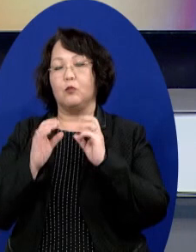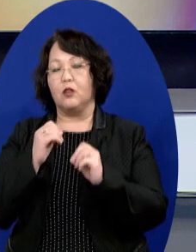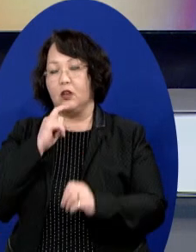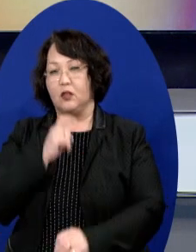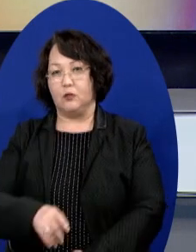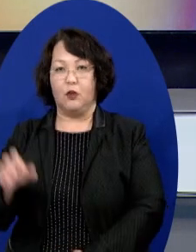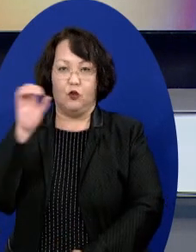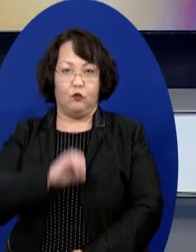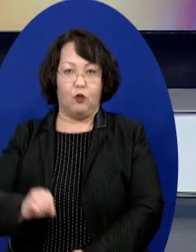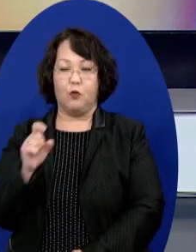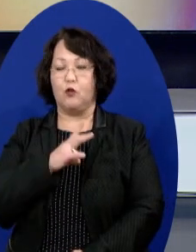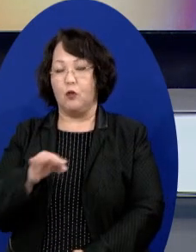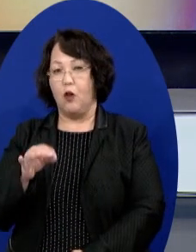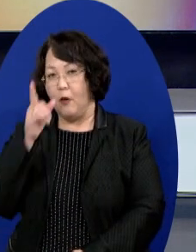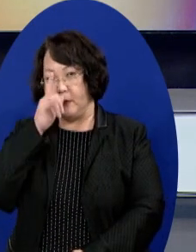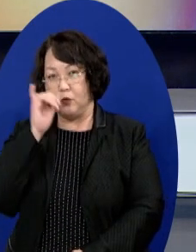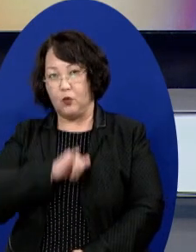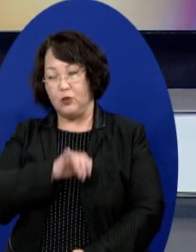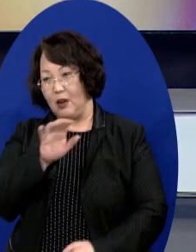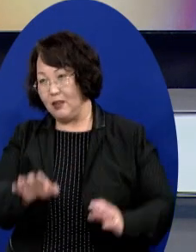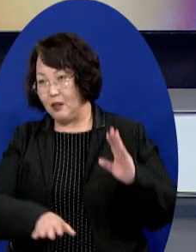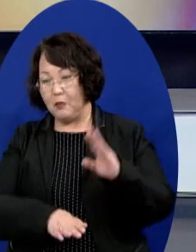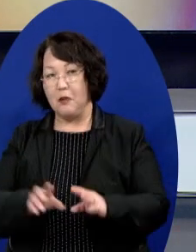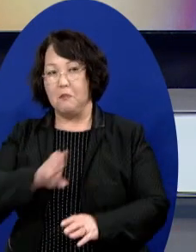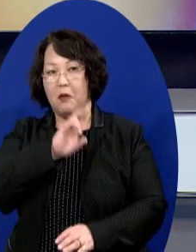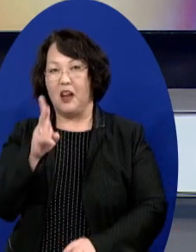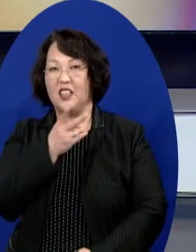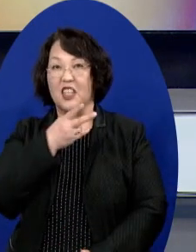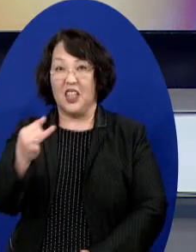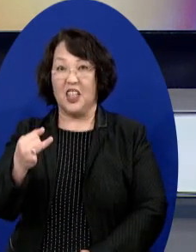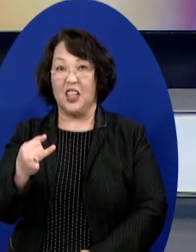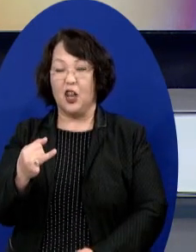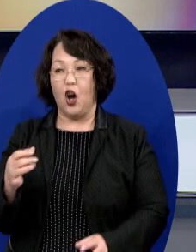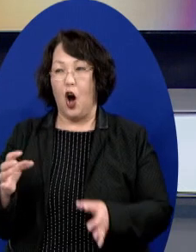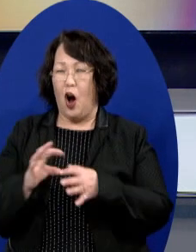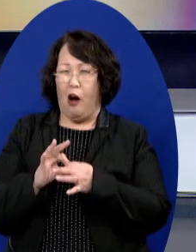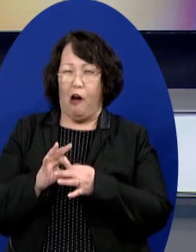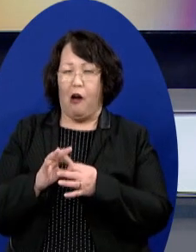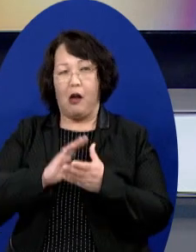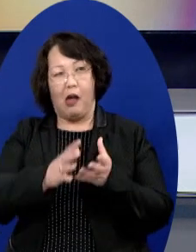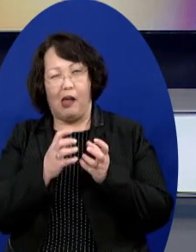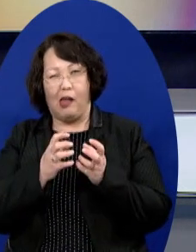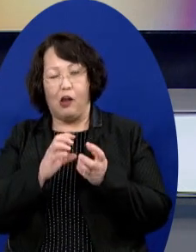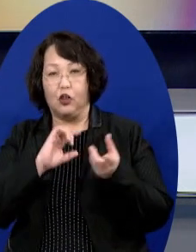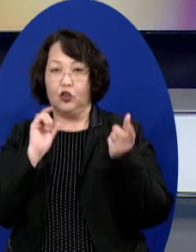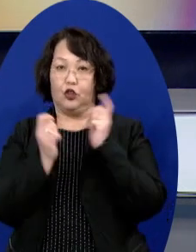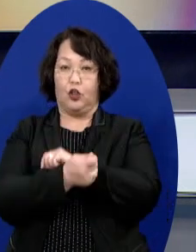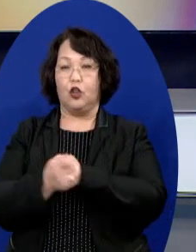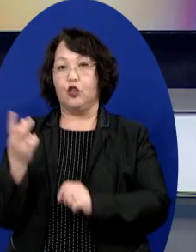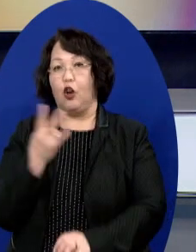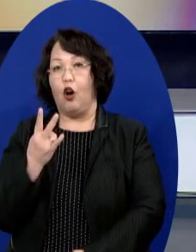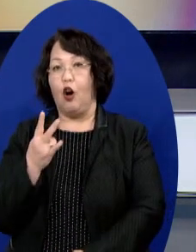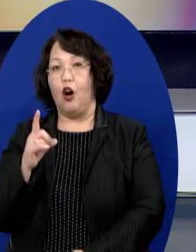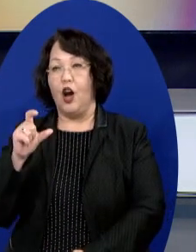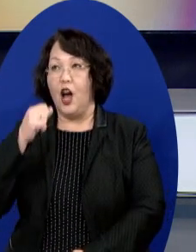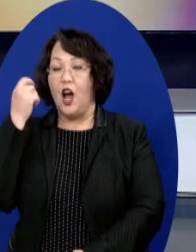Мөн Европын холбоо Оросын энэ алхам бол байгалийн хийнээс нь хамааралтай байдлаа нин даруй бууруулж ногоон эрчим хүч рүү шилжих үйл явцыг